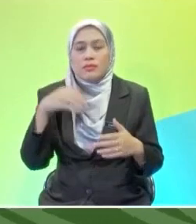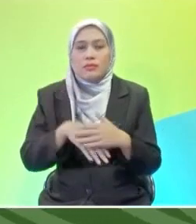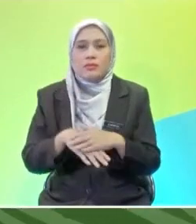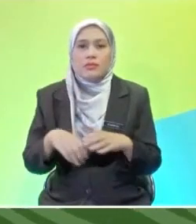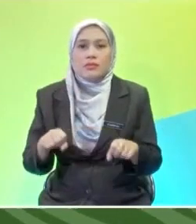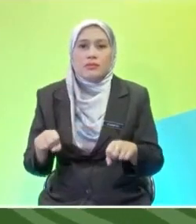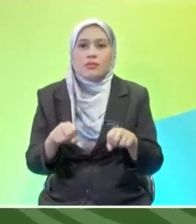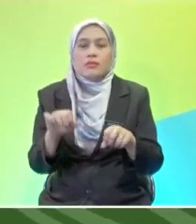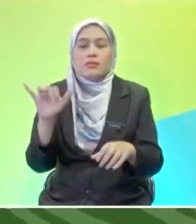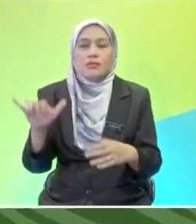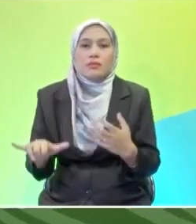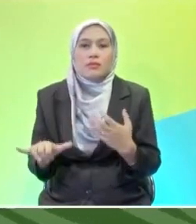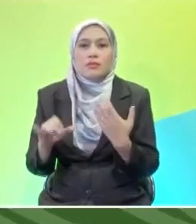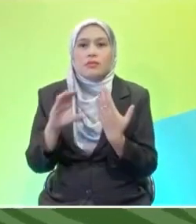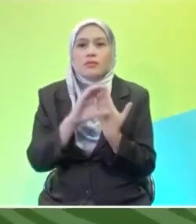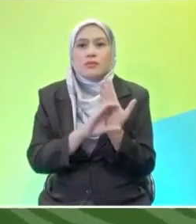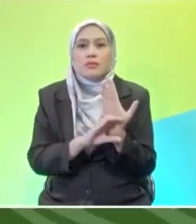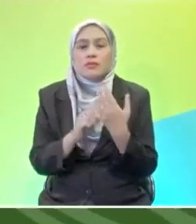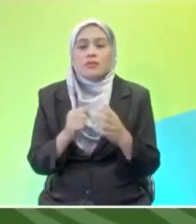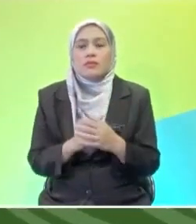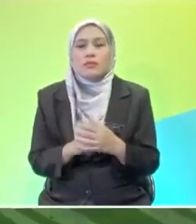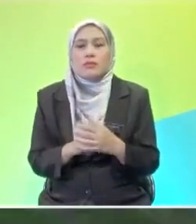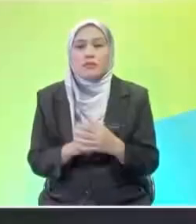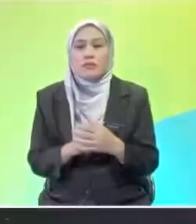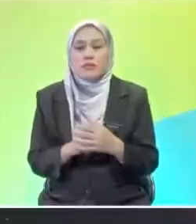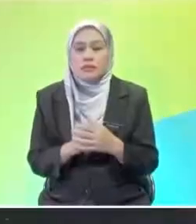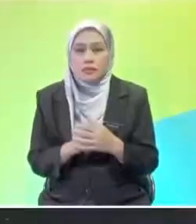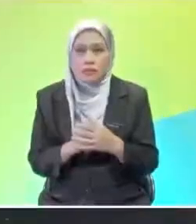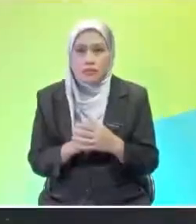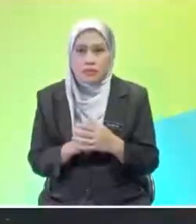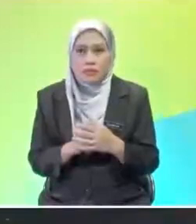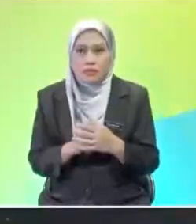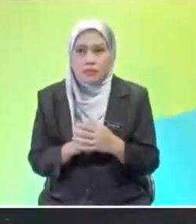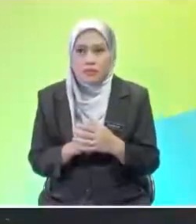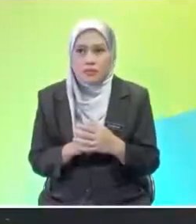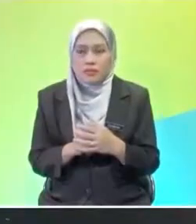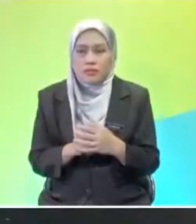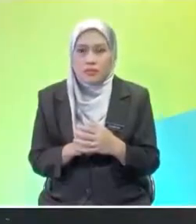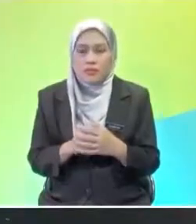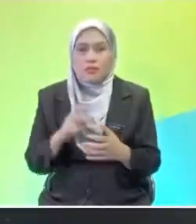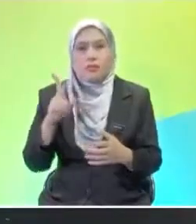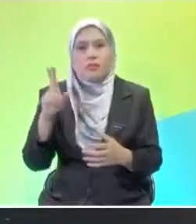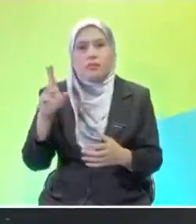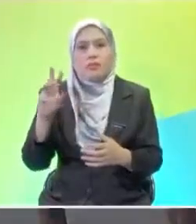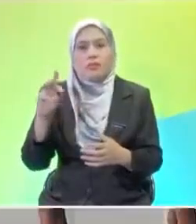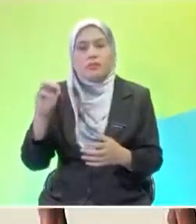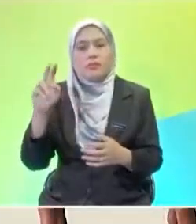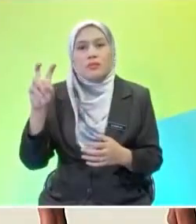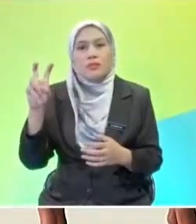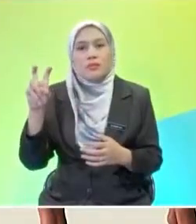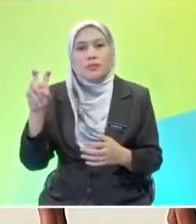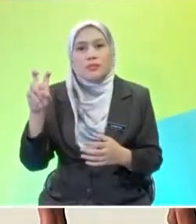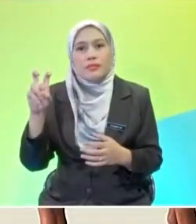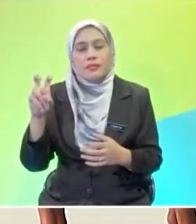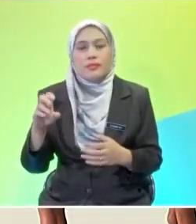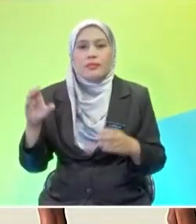Sangat menarik ya, murid-murid. Kan, Kak Syafika? Betul. Okey, seterusnya. Okay. Dengan hanya RM20, pelancong dibawa ke lokasi